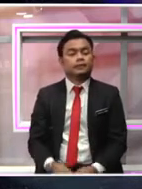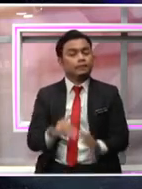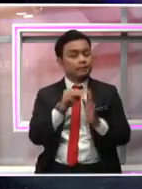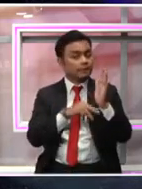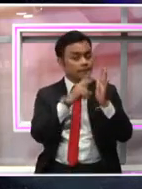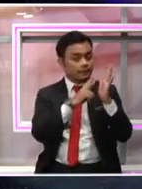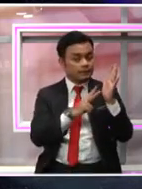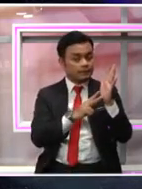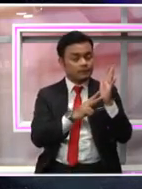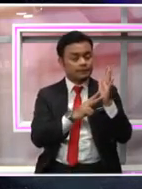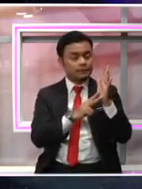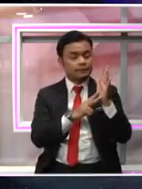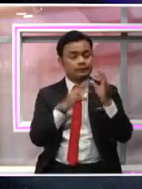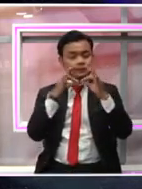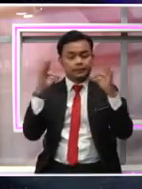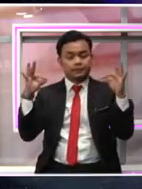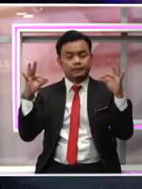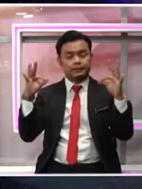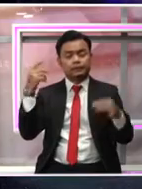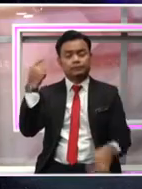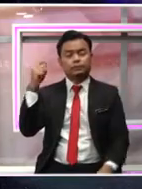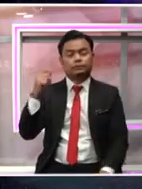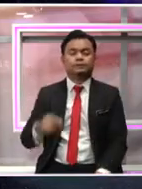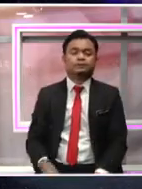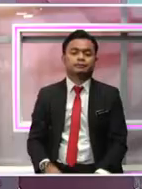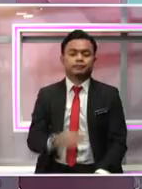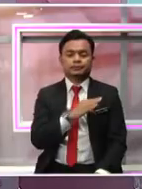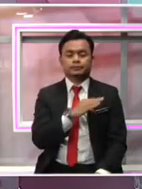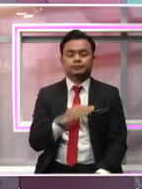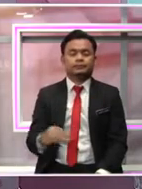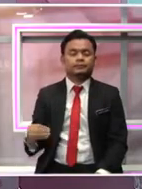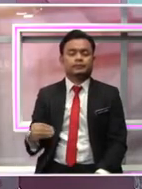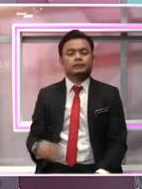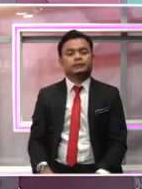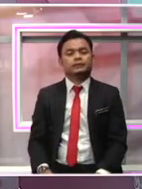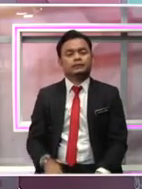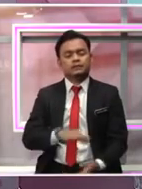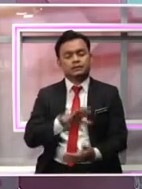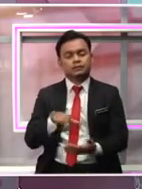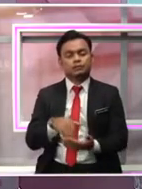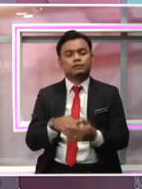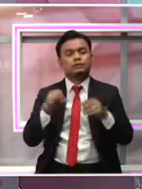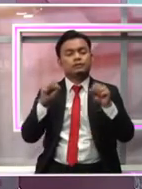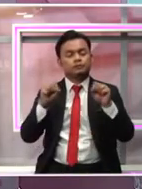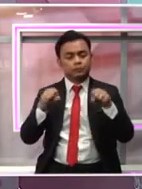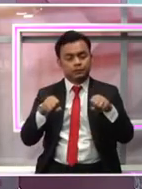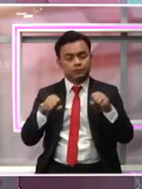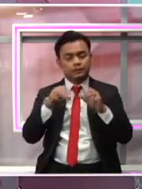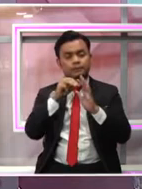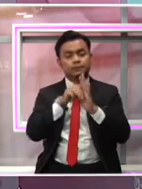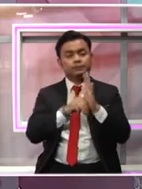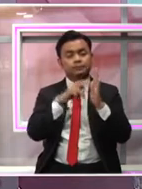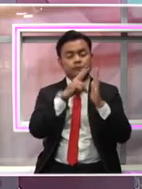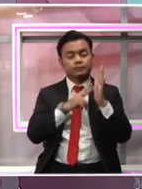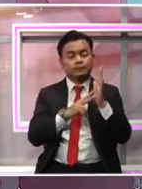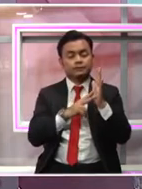ayat tunggal betul-betul basic Indonesia dan anak-anak mulih membaca ayat